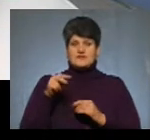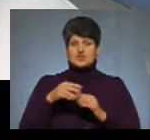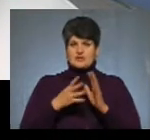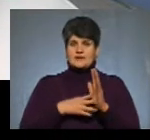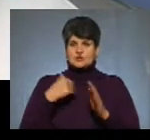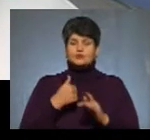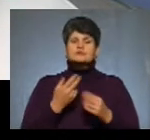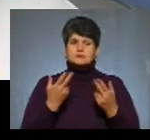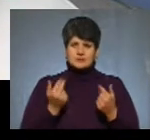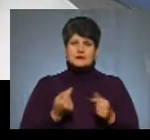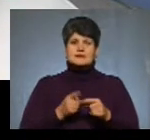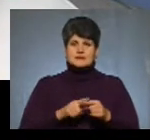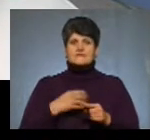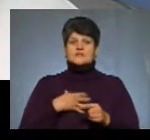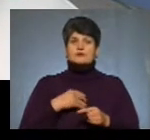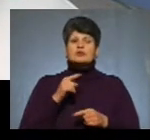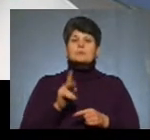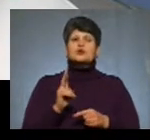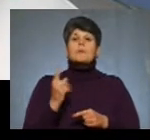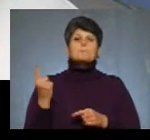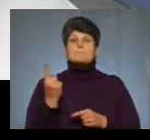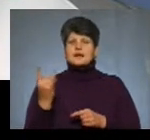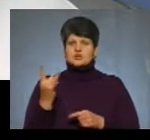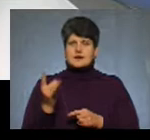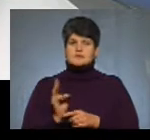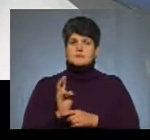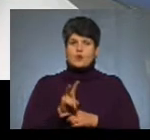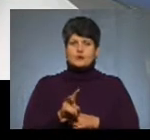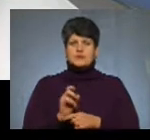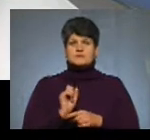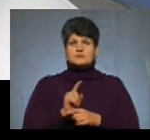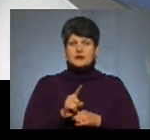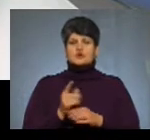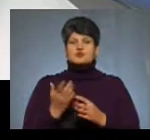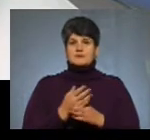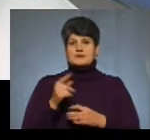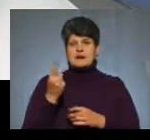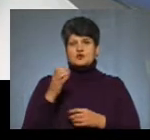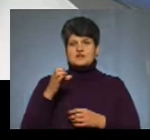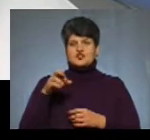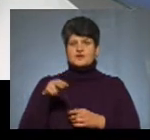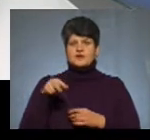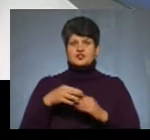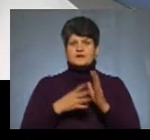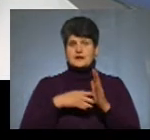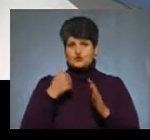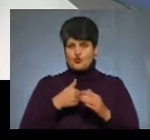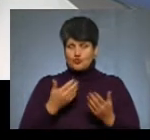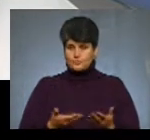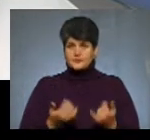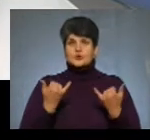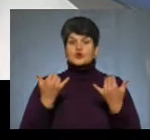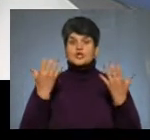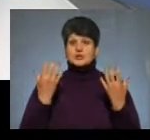року? Це актуально для тих людей, які звертаються вперше за призначенням субсидії з 1 січня 2019 року. На сьогоднішній день, я ще